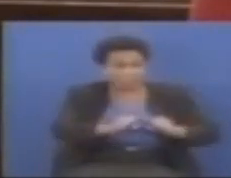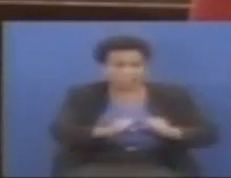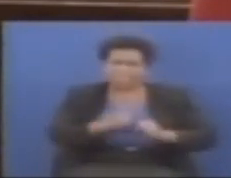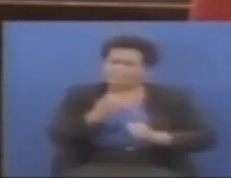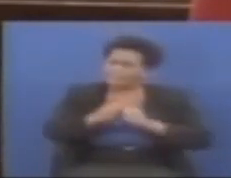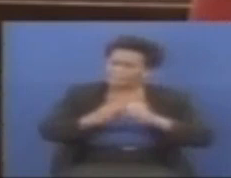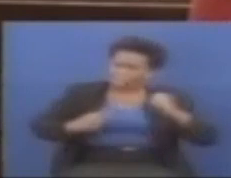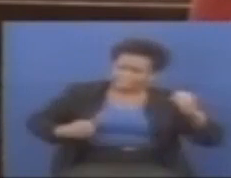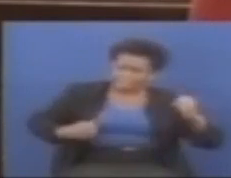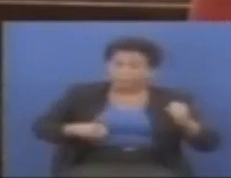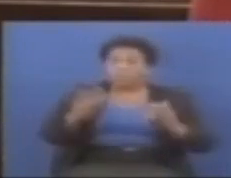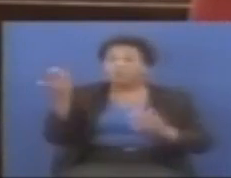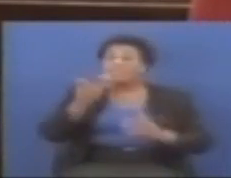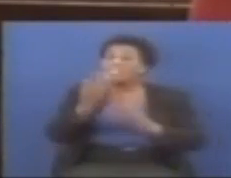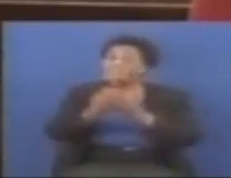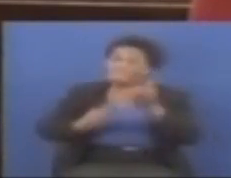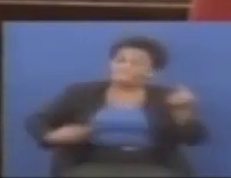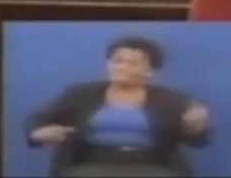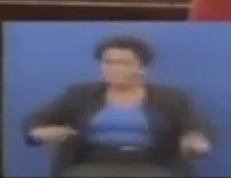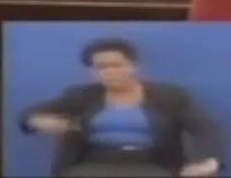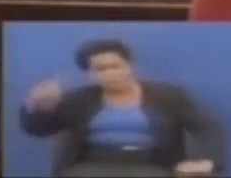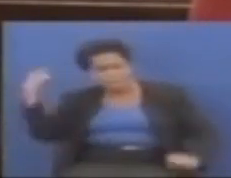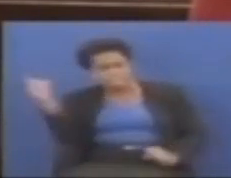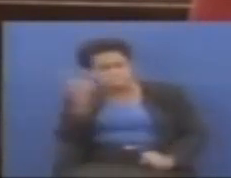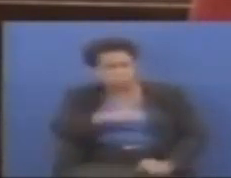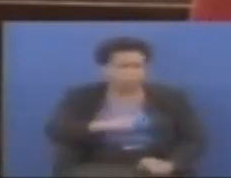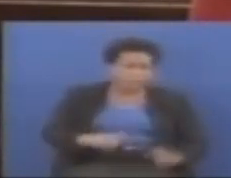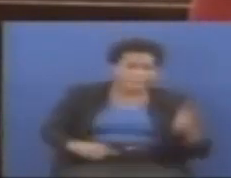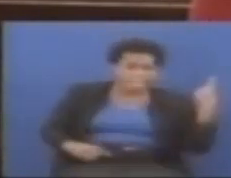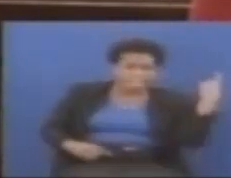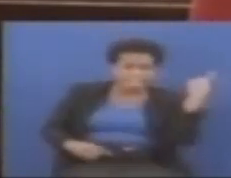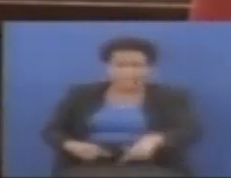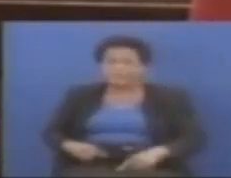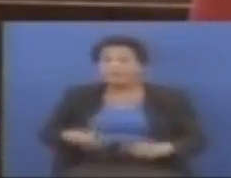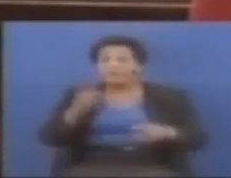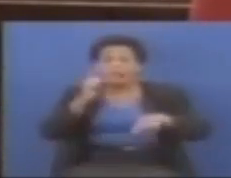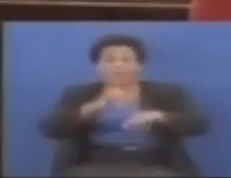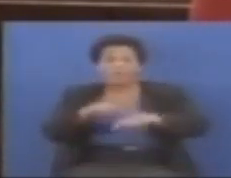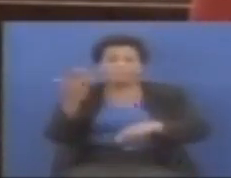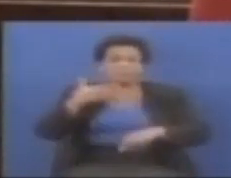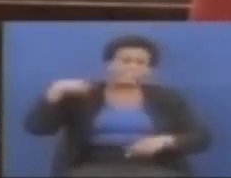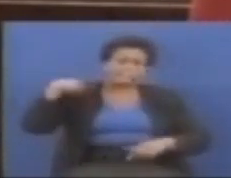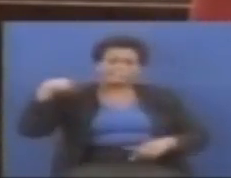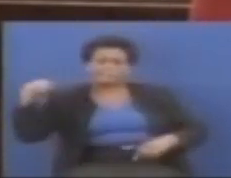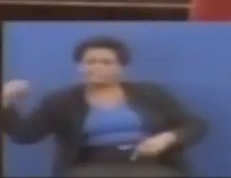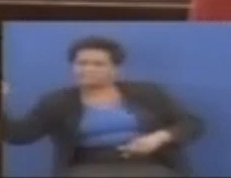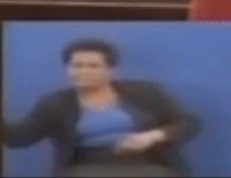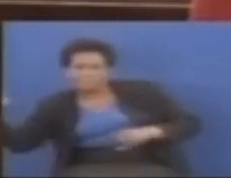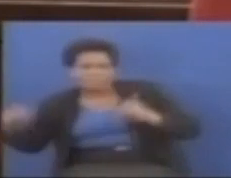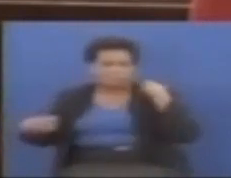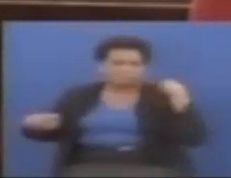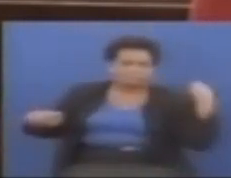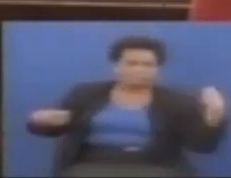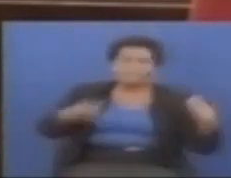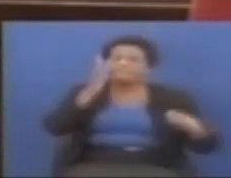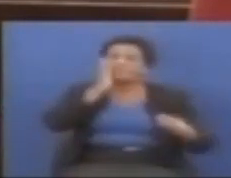vipeperushi. Aidha, mikakati mingine ni kuboresha mifumo ya utendaji kazi maeneo ya ukaguzi wa mabasi na